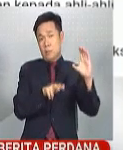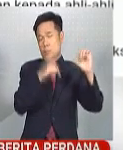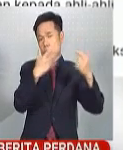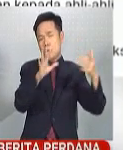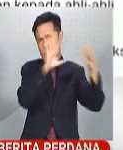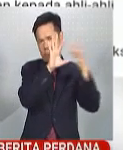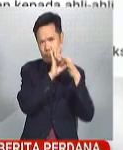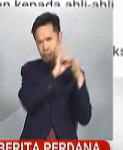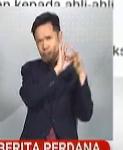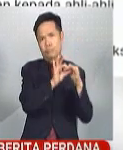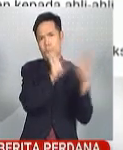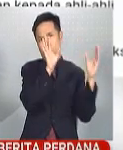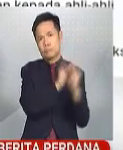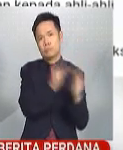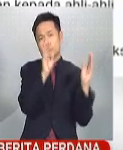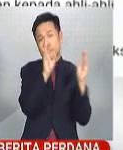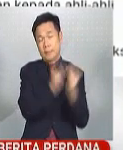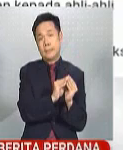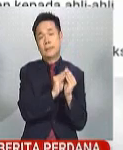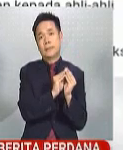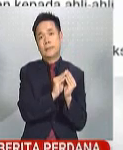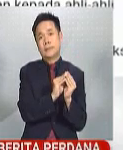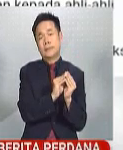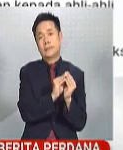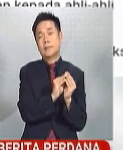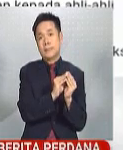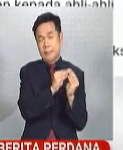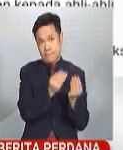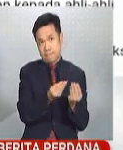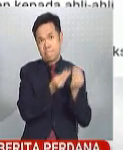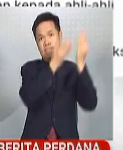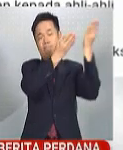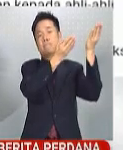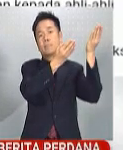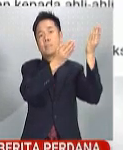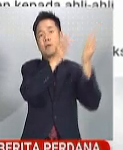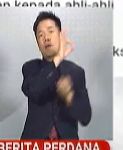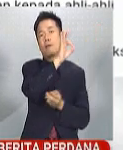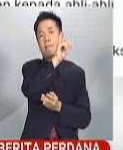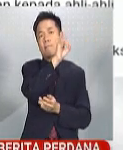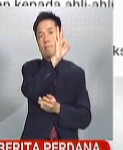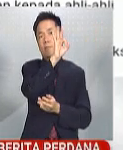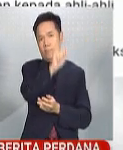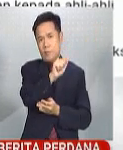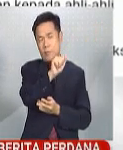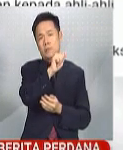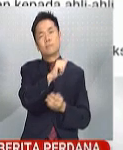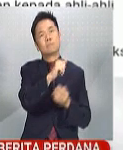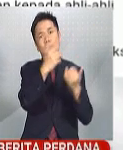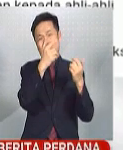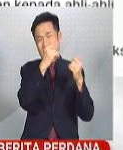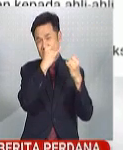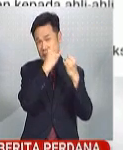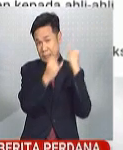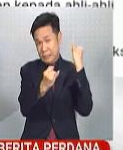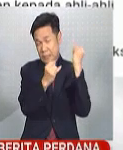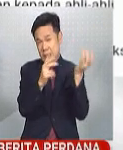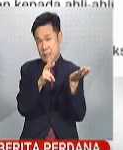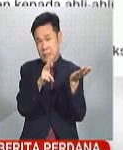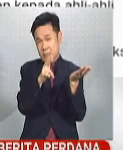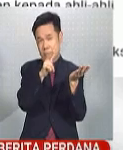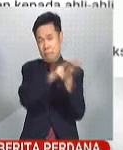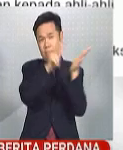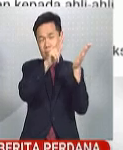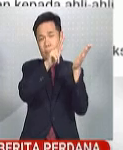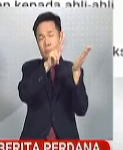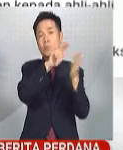ahli-ahli gabungan yang terlibat dan seterusnya dibawa ke Persekutuan Bola Sepak Antarabangsa FIFA untuk akhirnya satu persetujuan dicapai